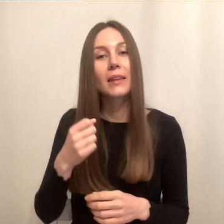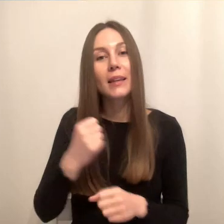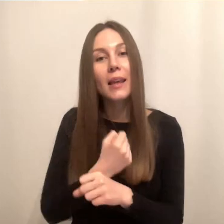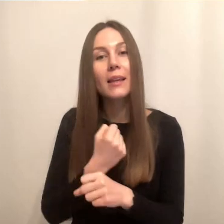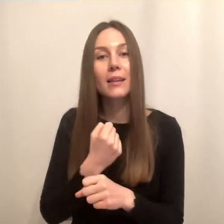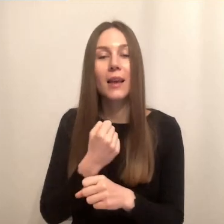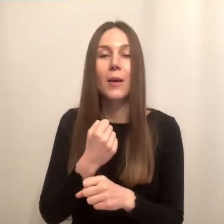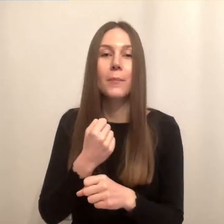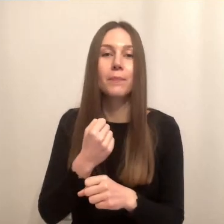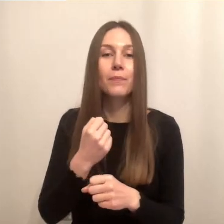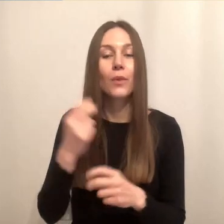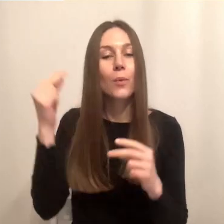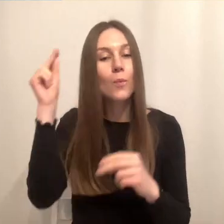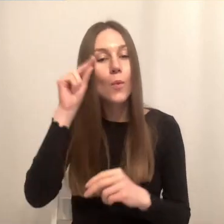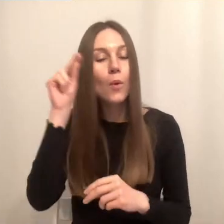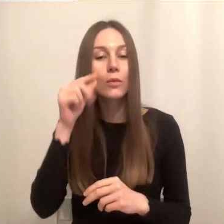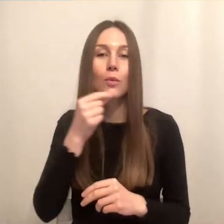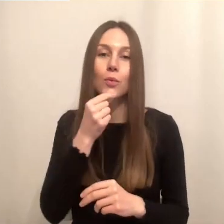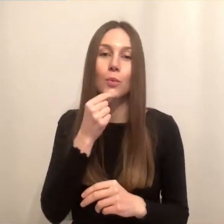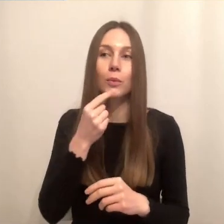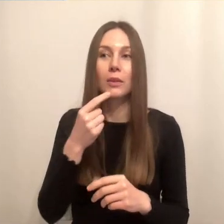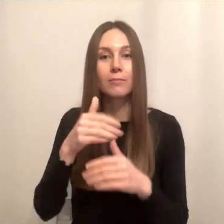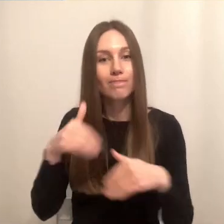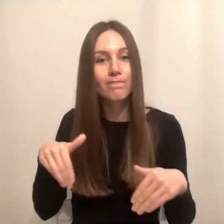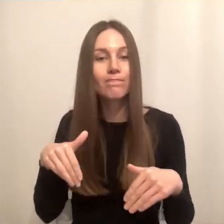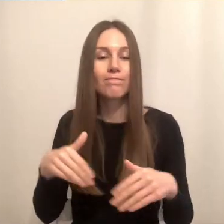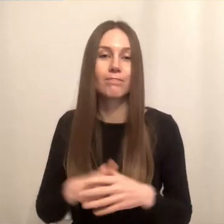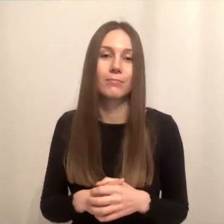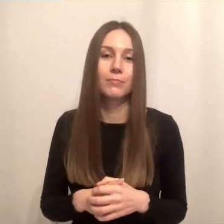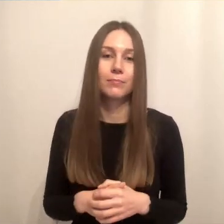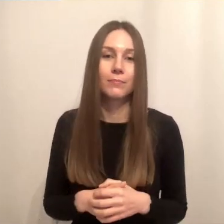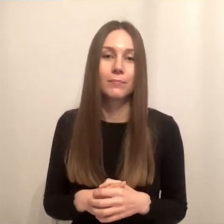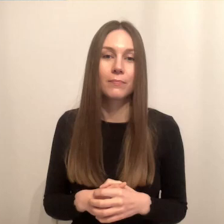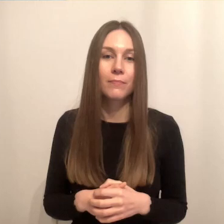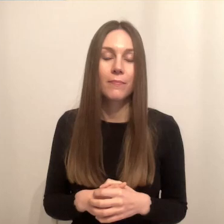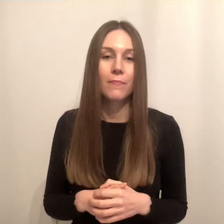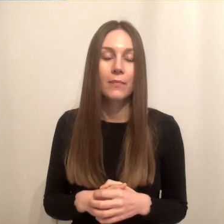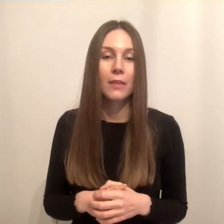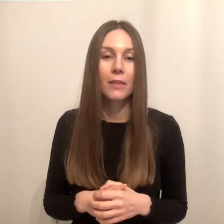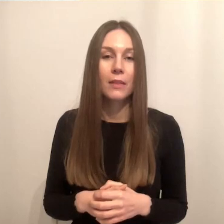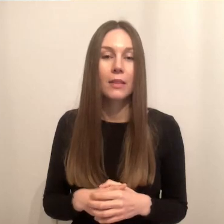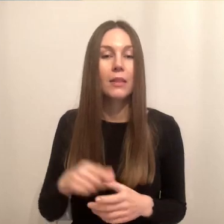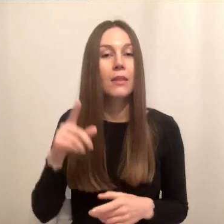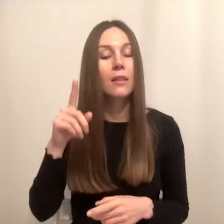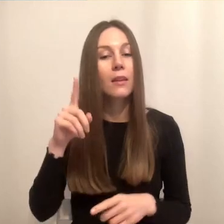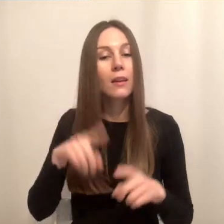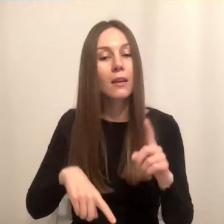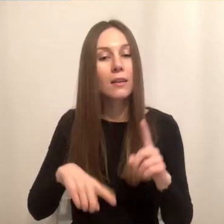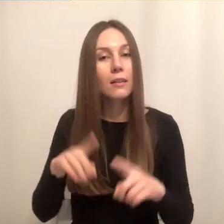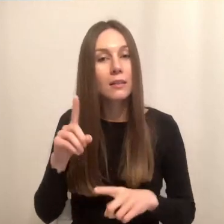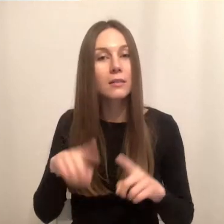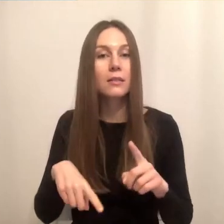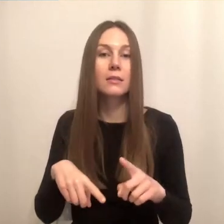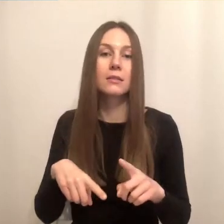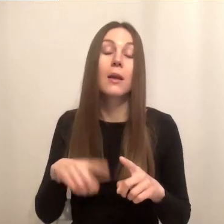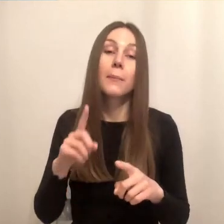erdvės truputėlį kitam. Na ir kartais būnu, ir iš kitos pusės kartais